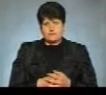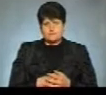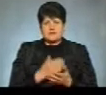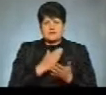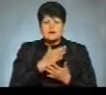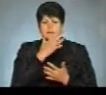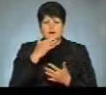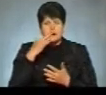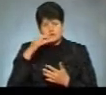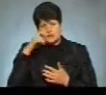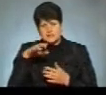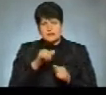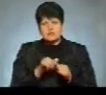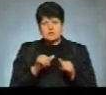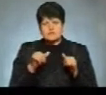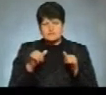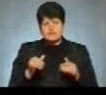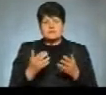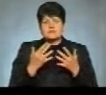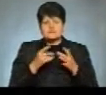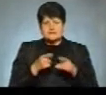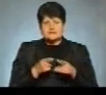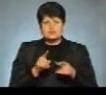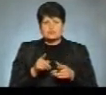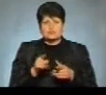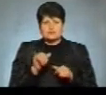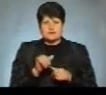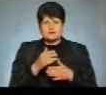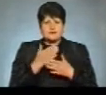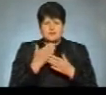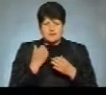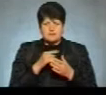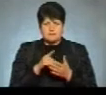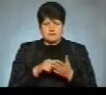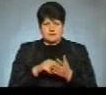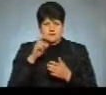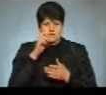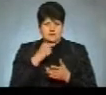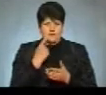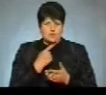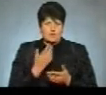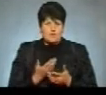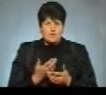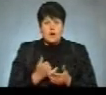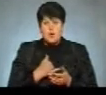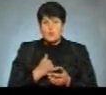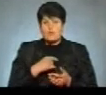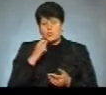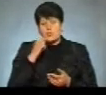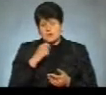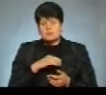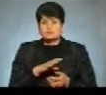країн, які розвивалися настільки природньо, що в них не постає питання про державну мову. А Україна була